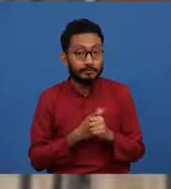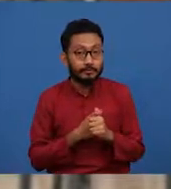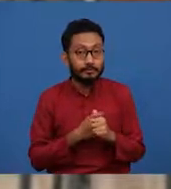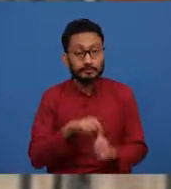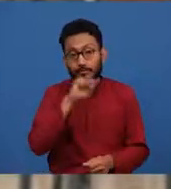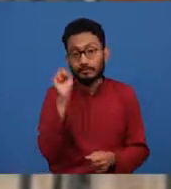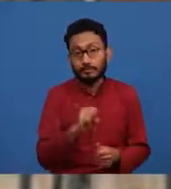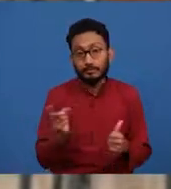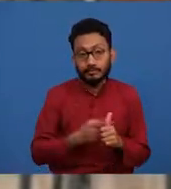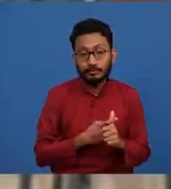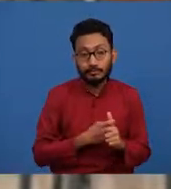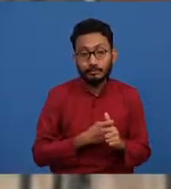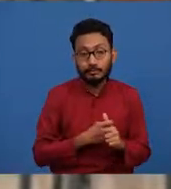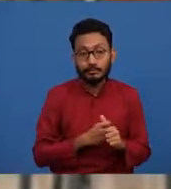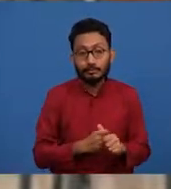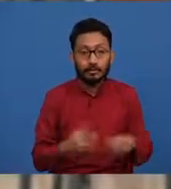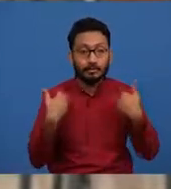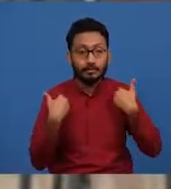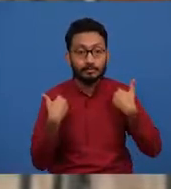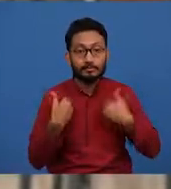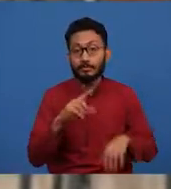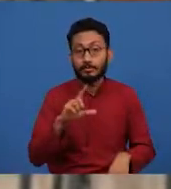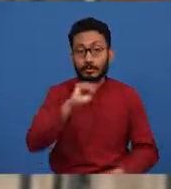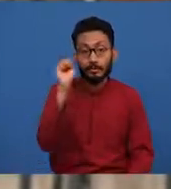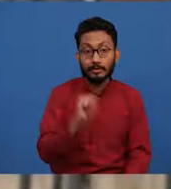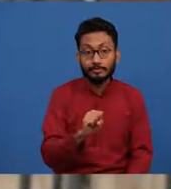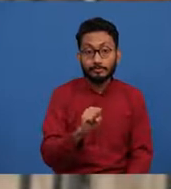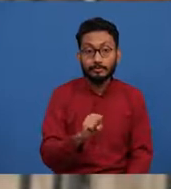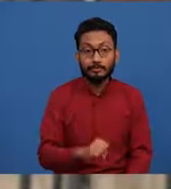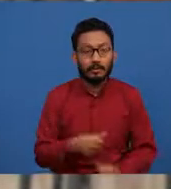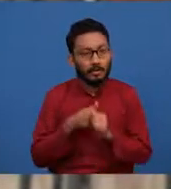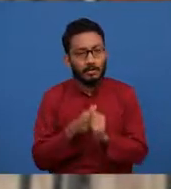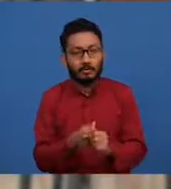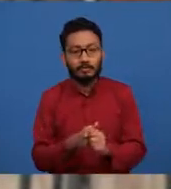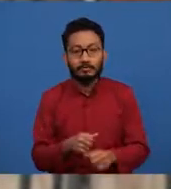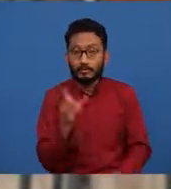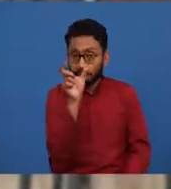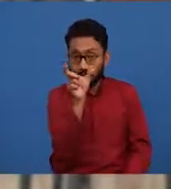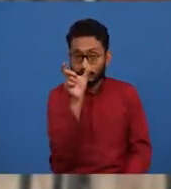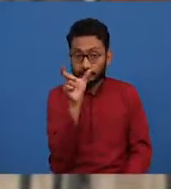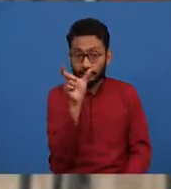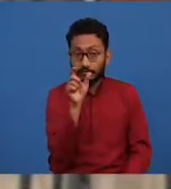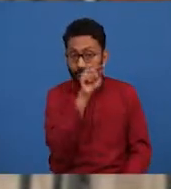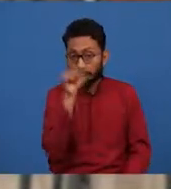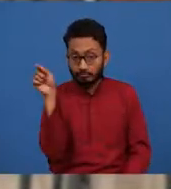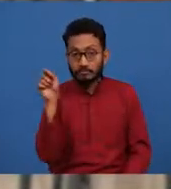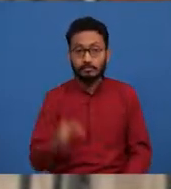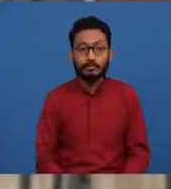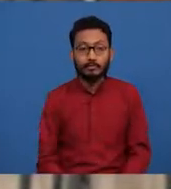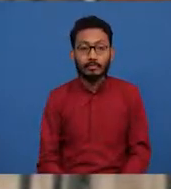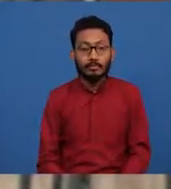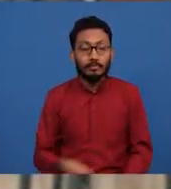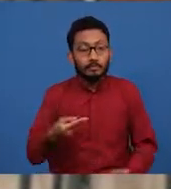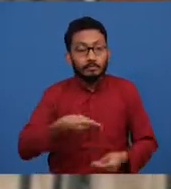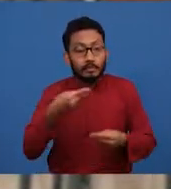Soalan yang pertama merupakan soalan mengisi tempat kosong. Bagi